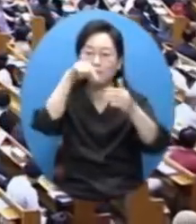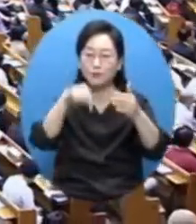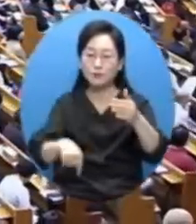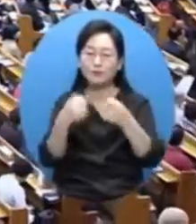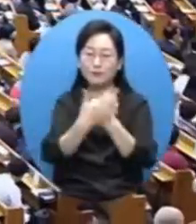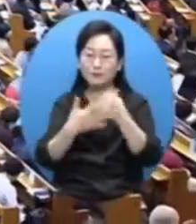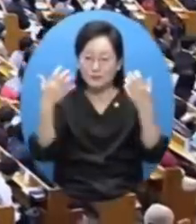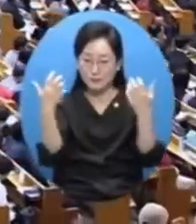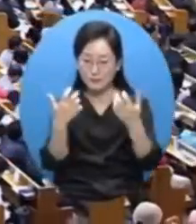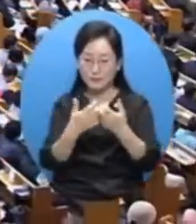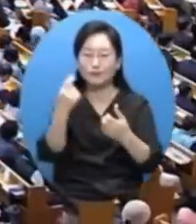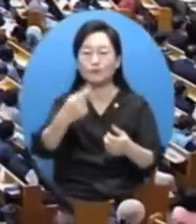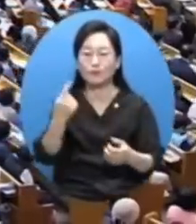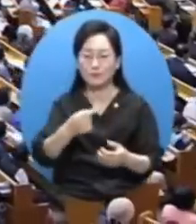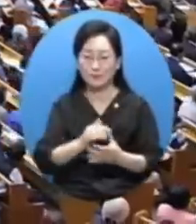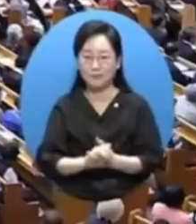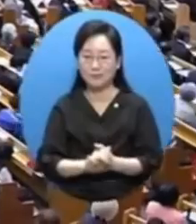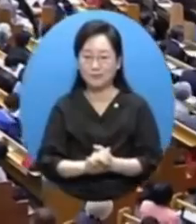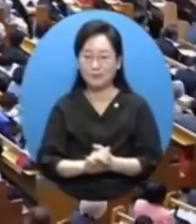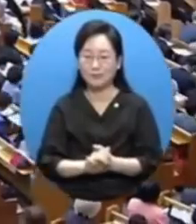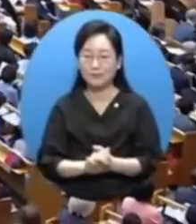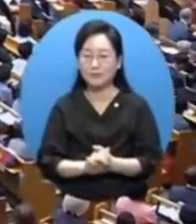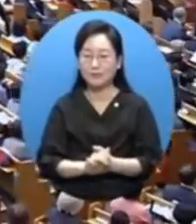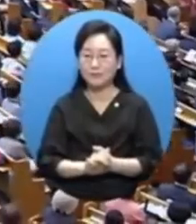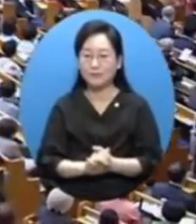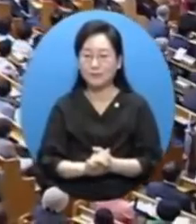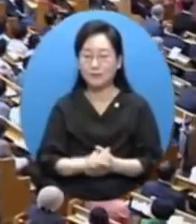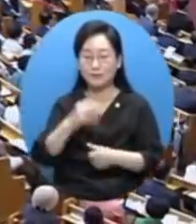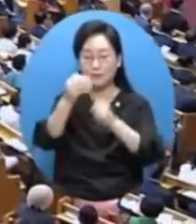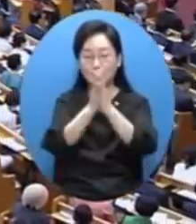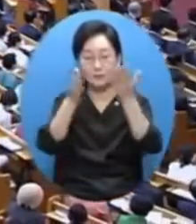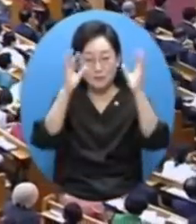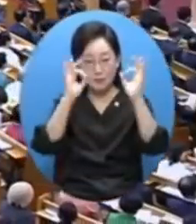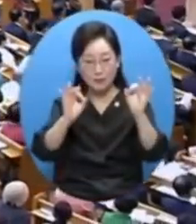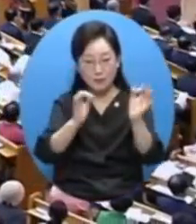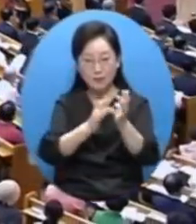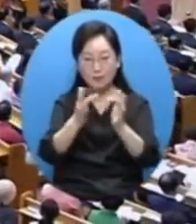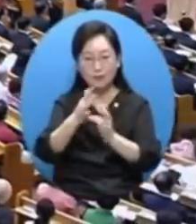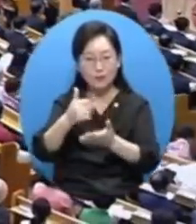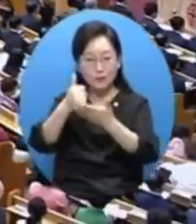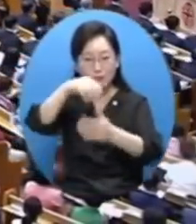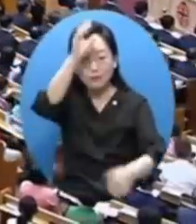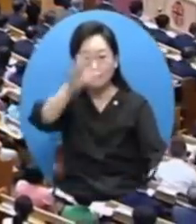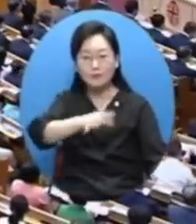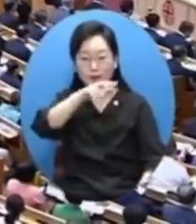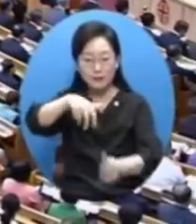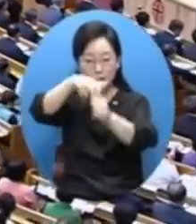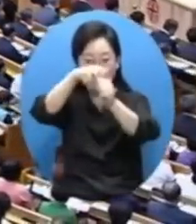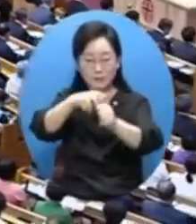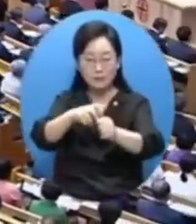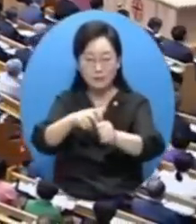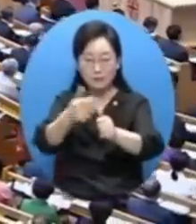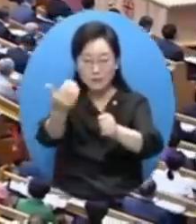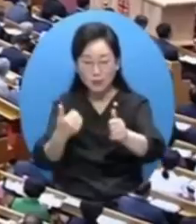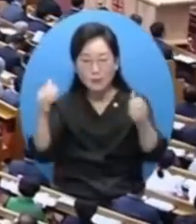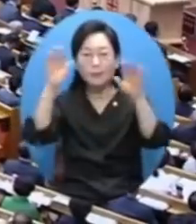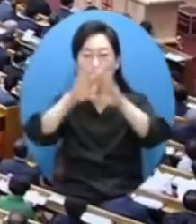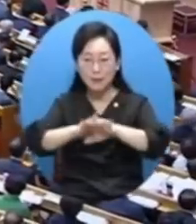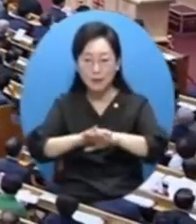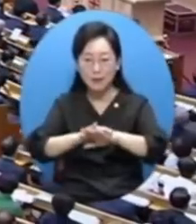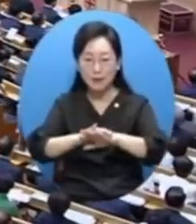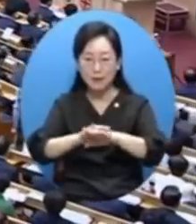되는 것입니다 성경을 보면 예수님께서 십자가 다리 전날 밤